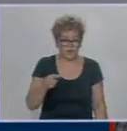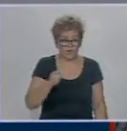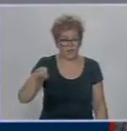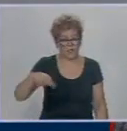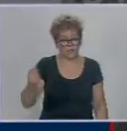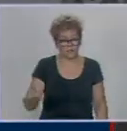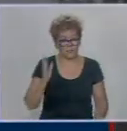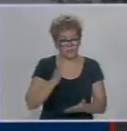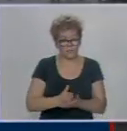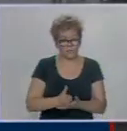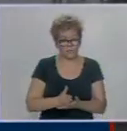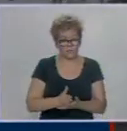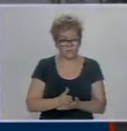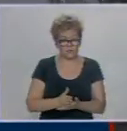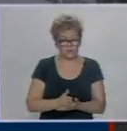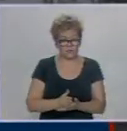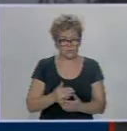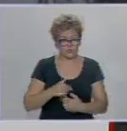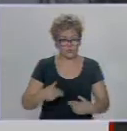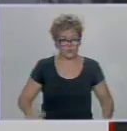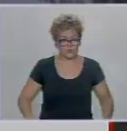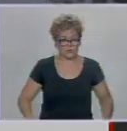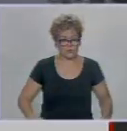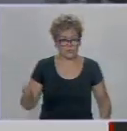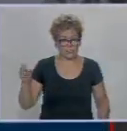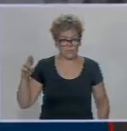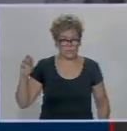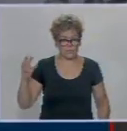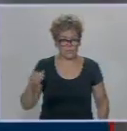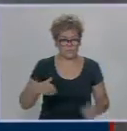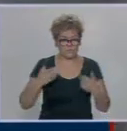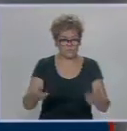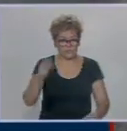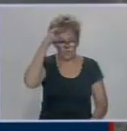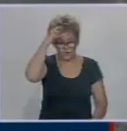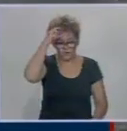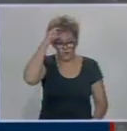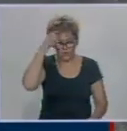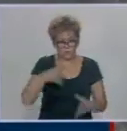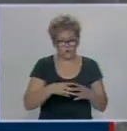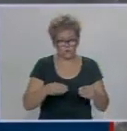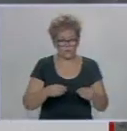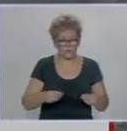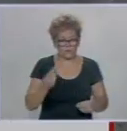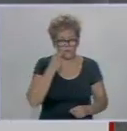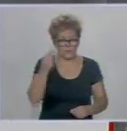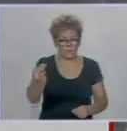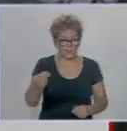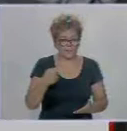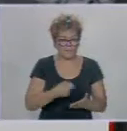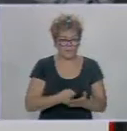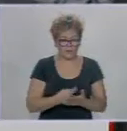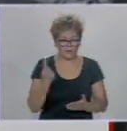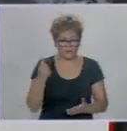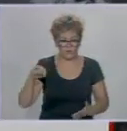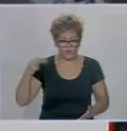era realitatea juridică. Prefectura Vâlcea a înaintat către Guvernul României un proiect de hotărâre de guvern privind alocarea sumei de